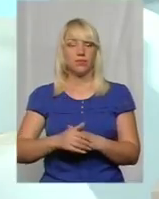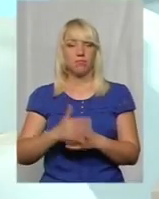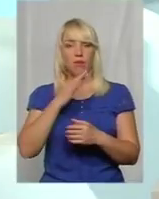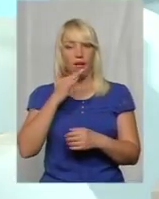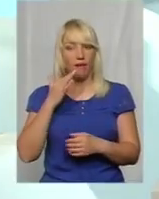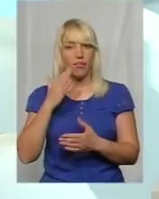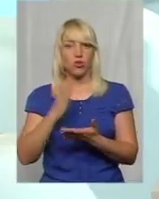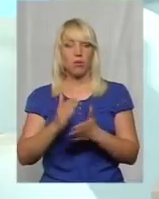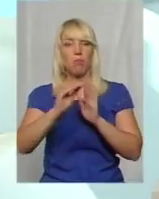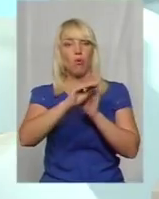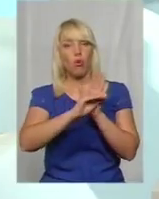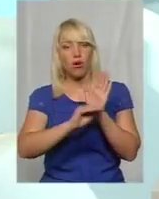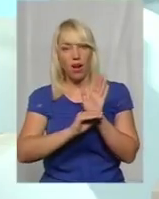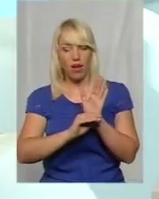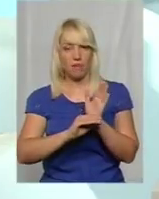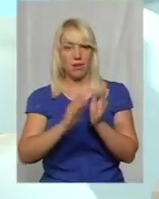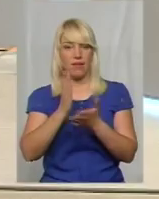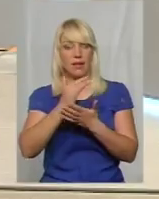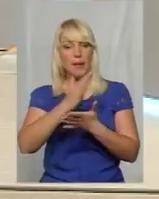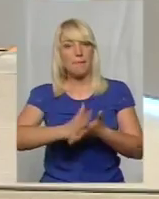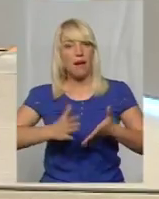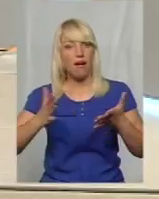скажімо так, програм, є дуже багато